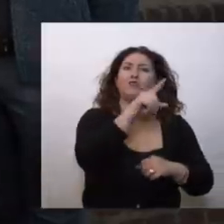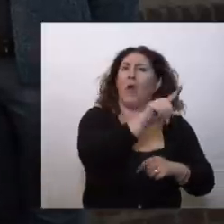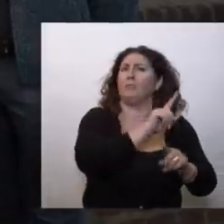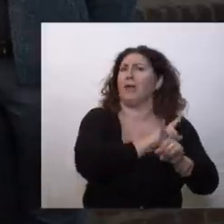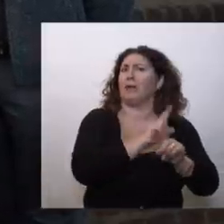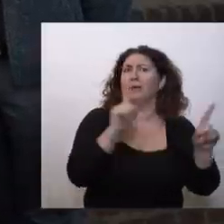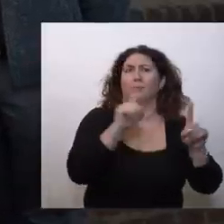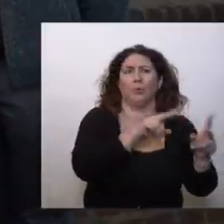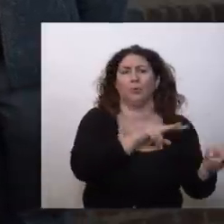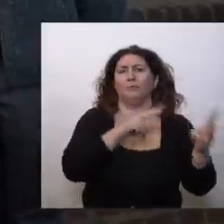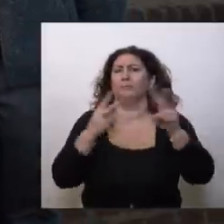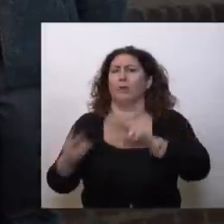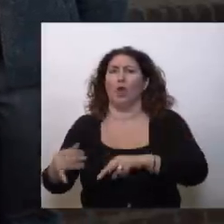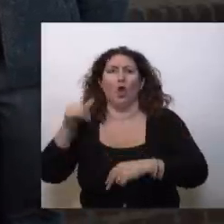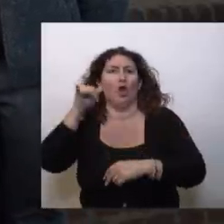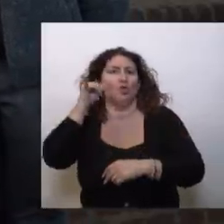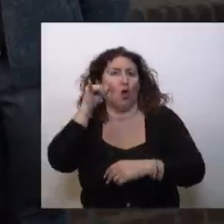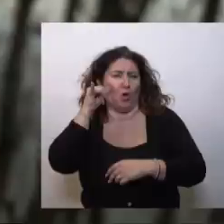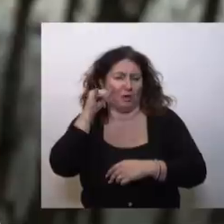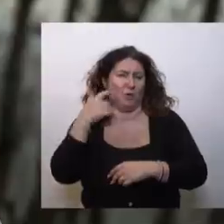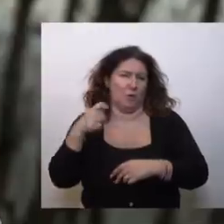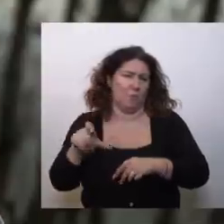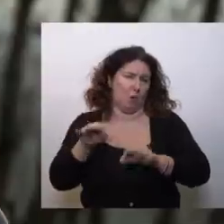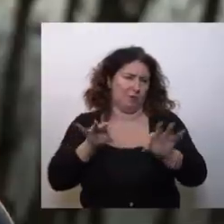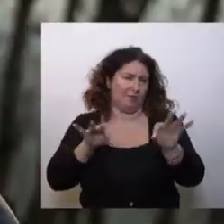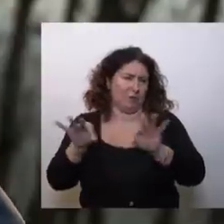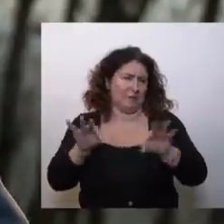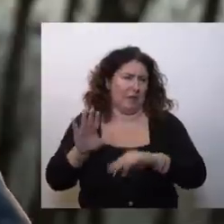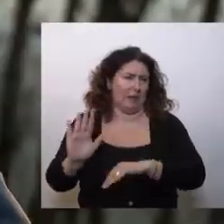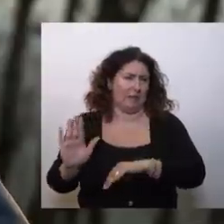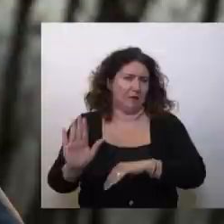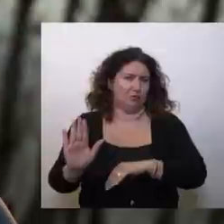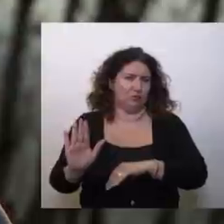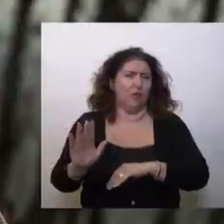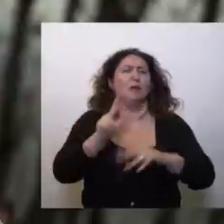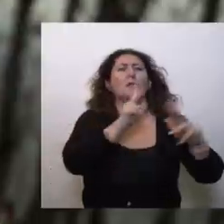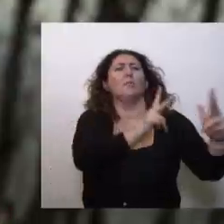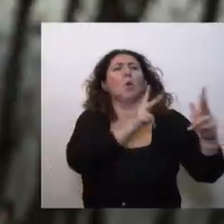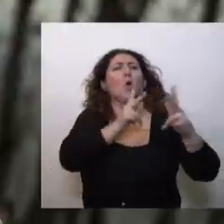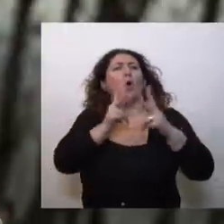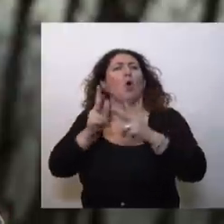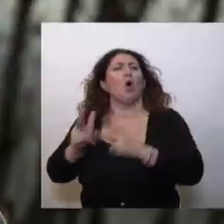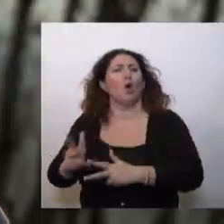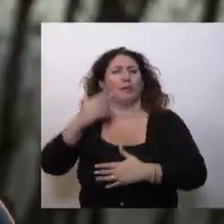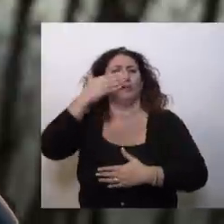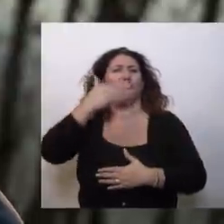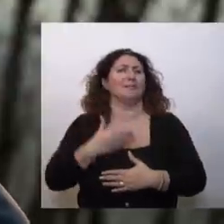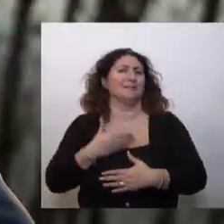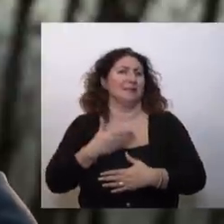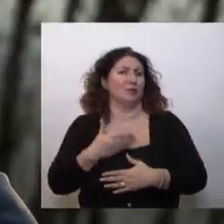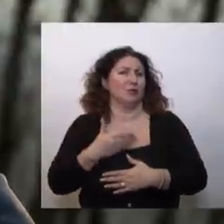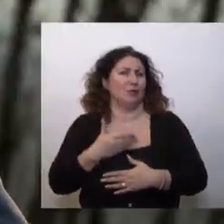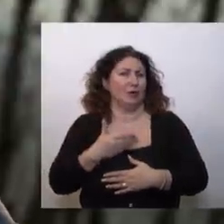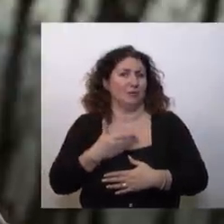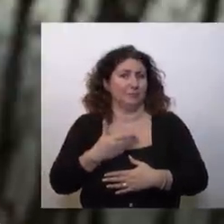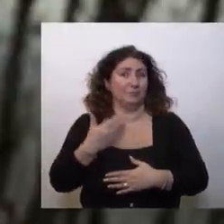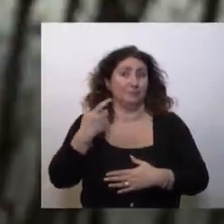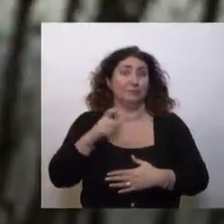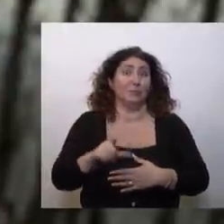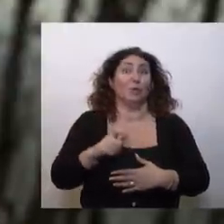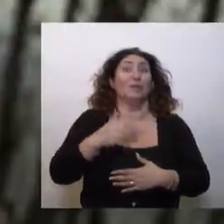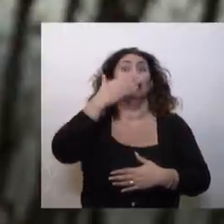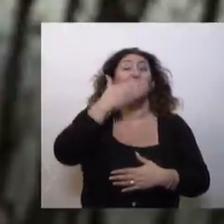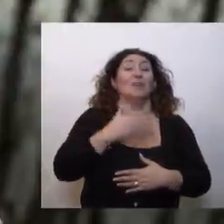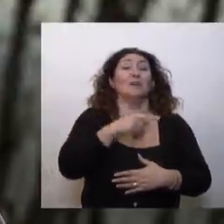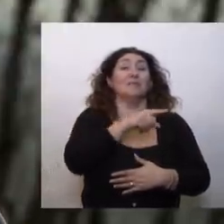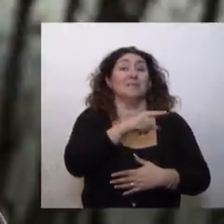Torino per questioni strategiche e porta anche la Sindone, perché la Sindone è la reliquia dinastica,